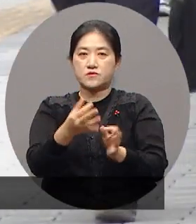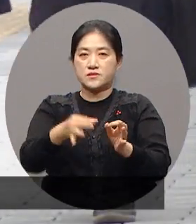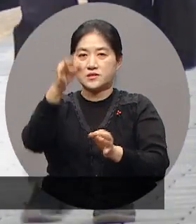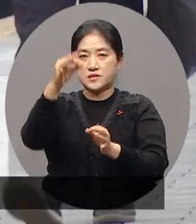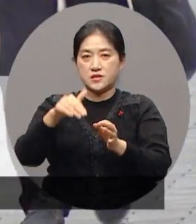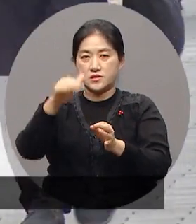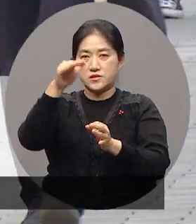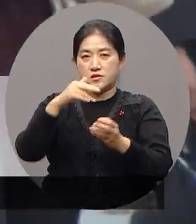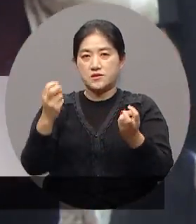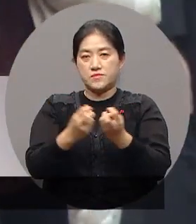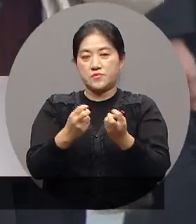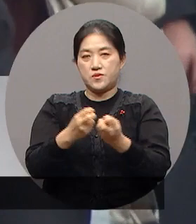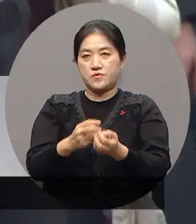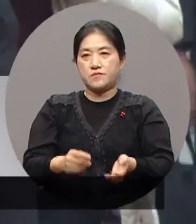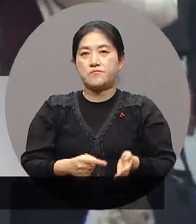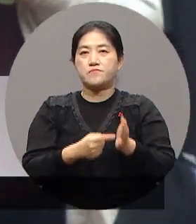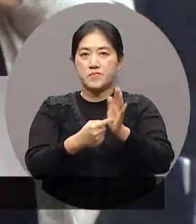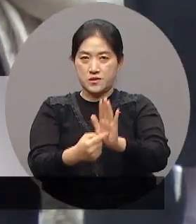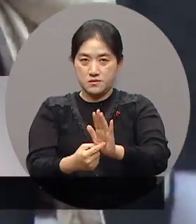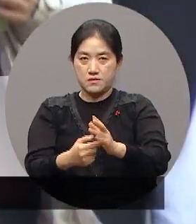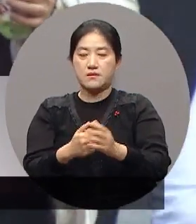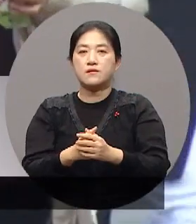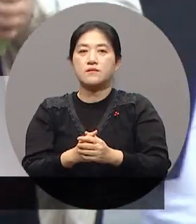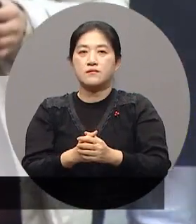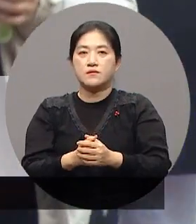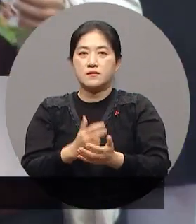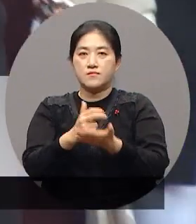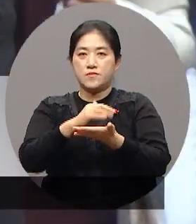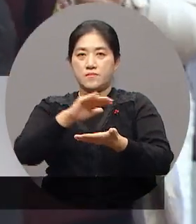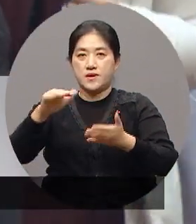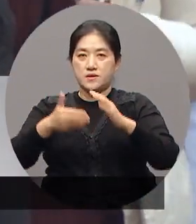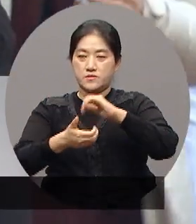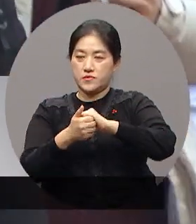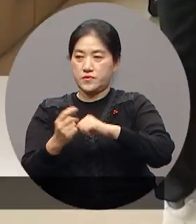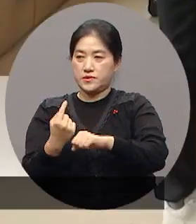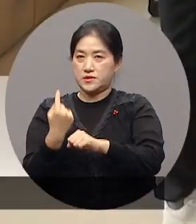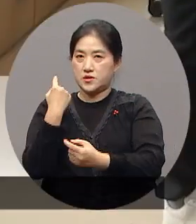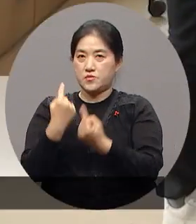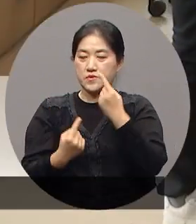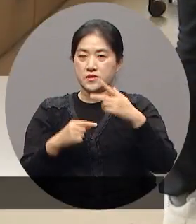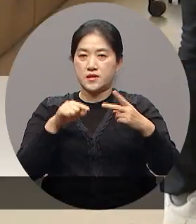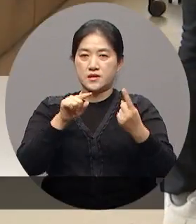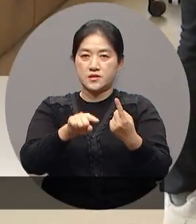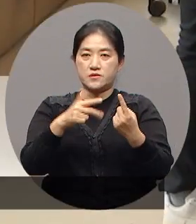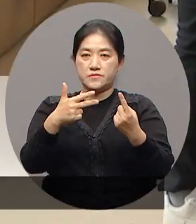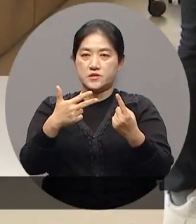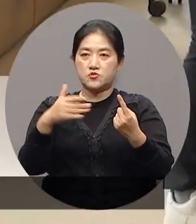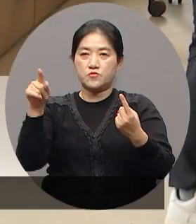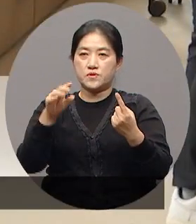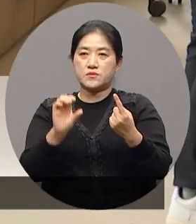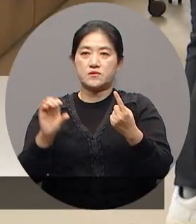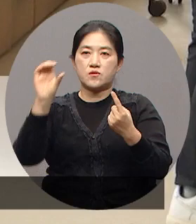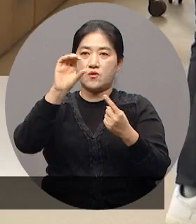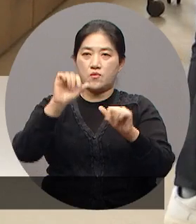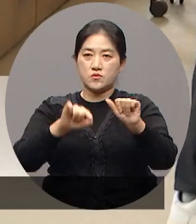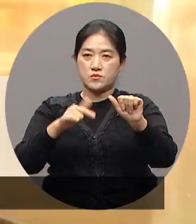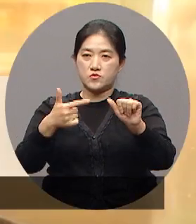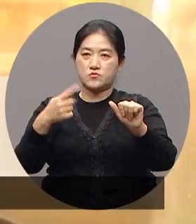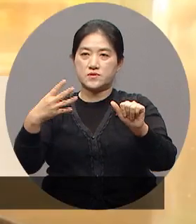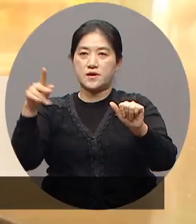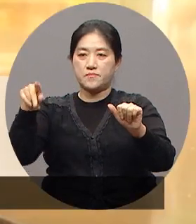등록금 인상률 산정 방법을 발표하며 법정 한도를 전년도보다 1.79% 포인트 높은